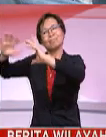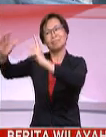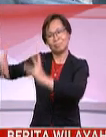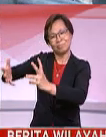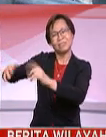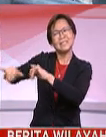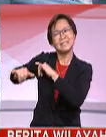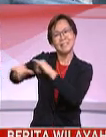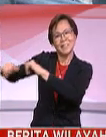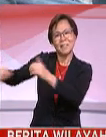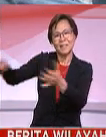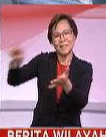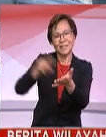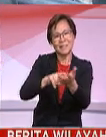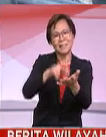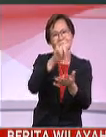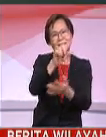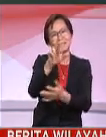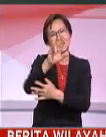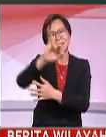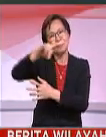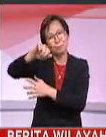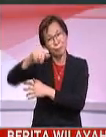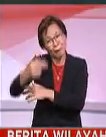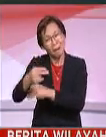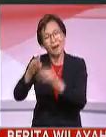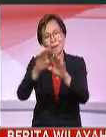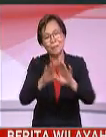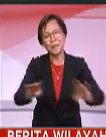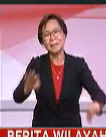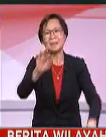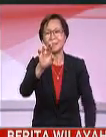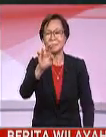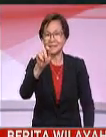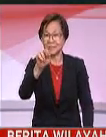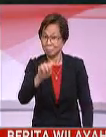seluruh dunia. Laporan Sarifah Munazah Sarif, Berita